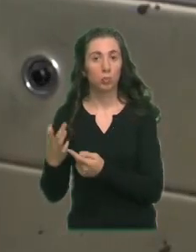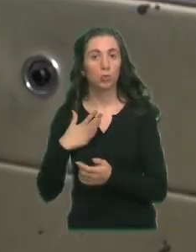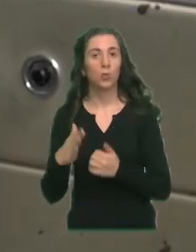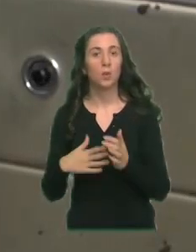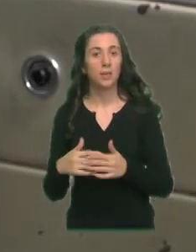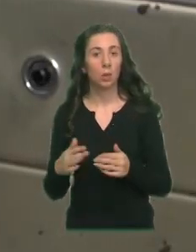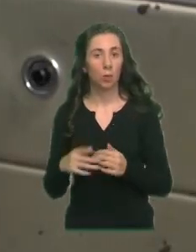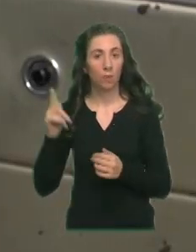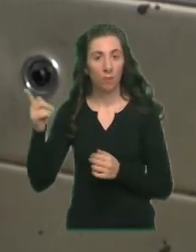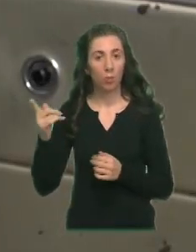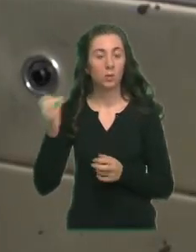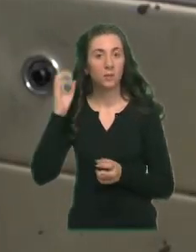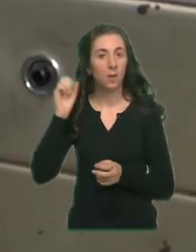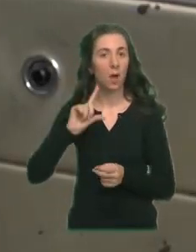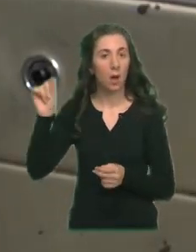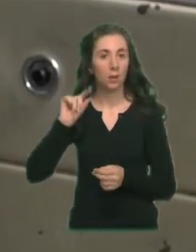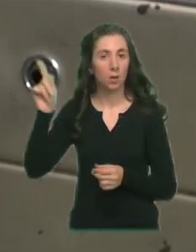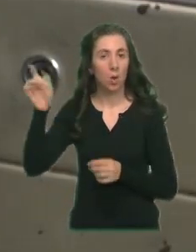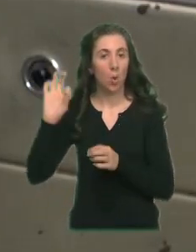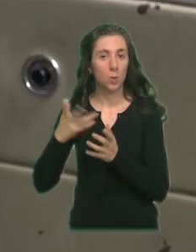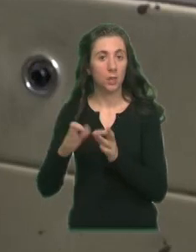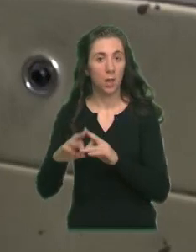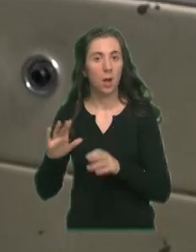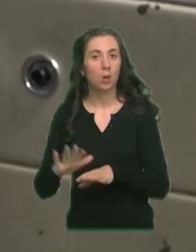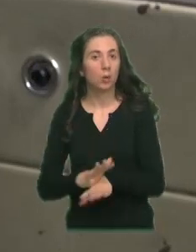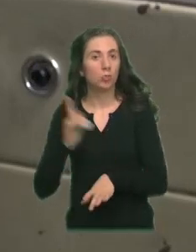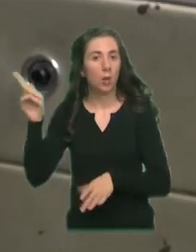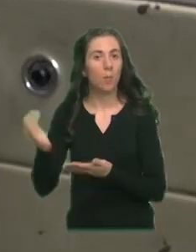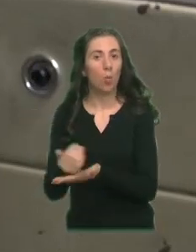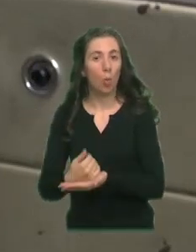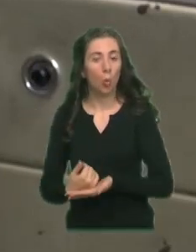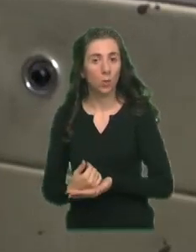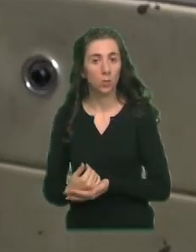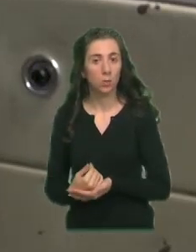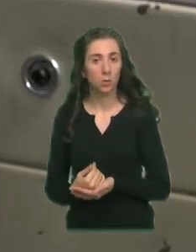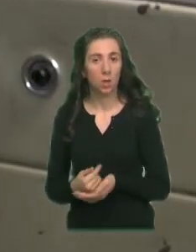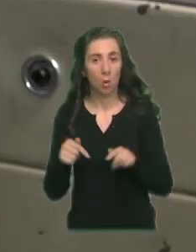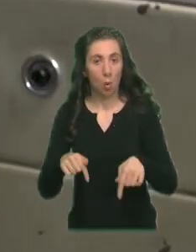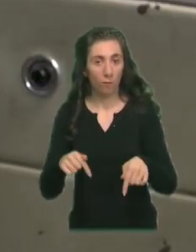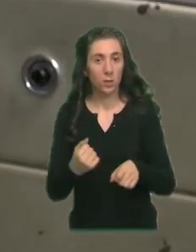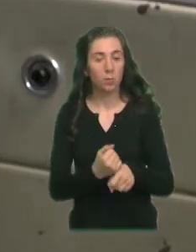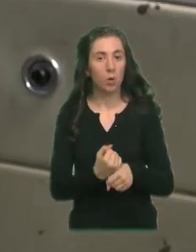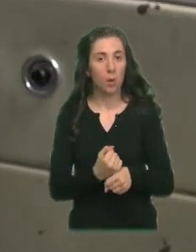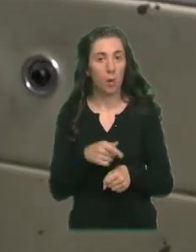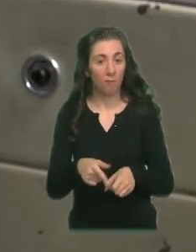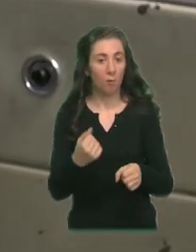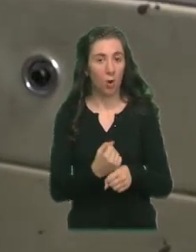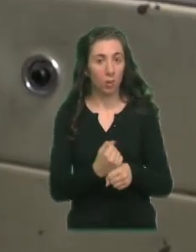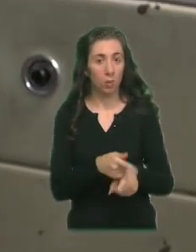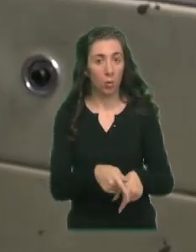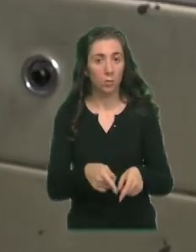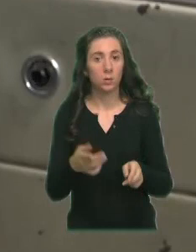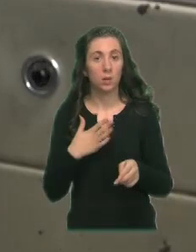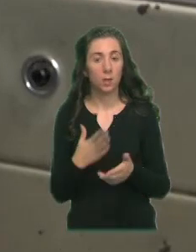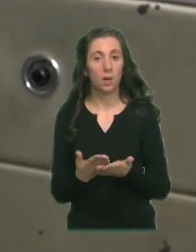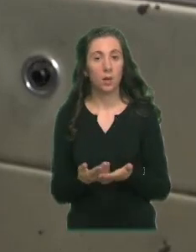svoje zadovoljstvo da ide svaki dan u Ozanu i da se osjeća tamo koristan. Ne. Ovdje smo opet napravili ovu radionicu,